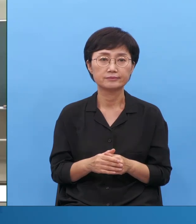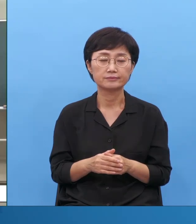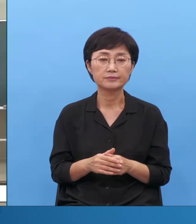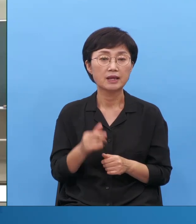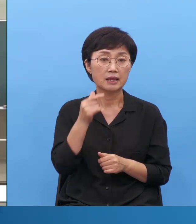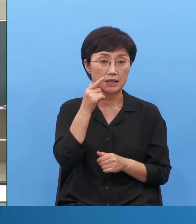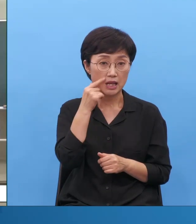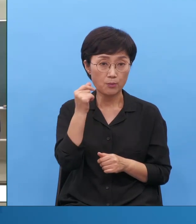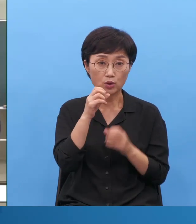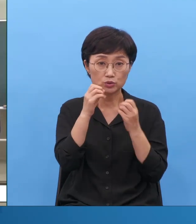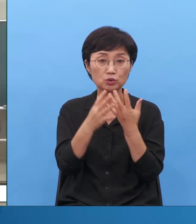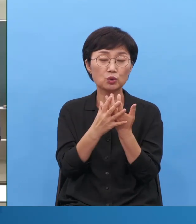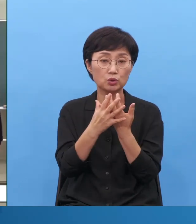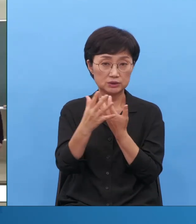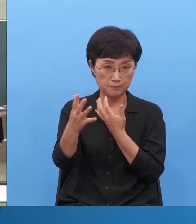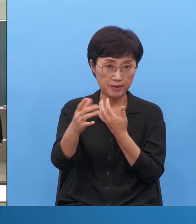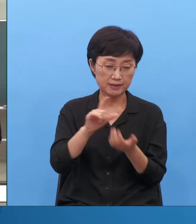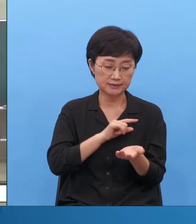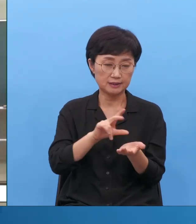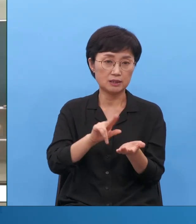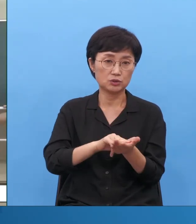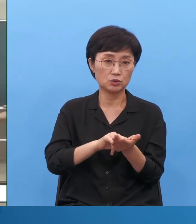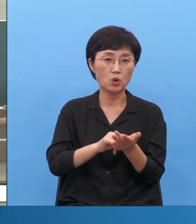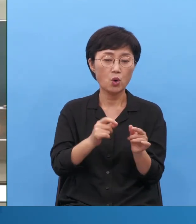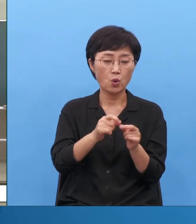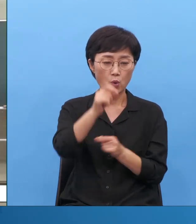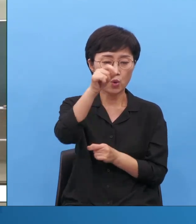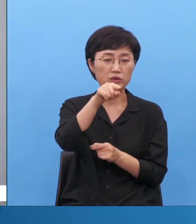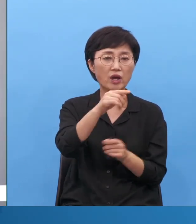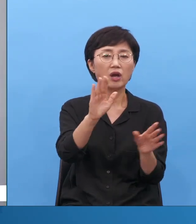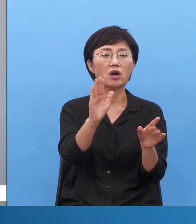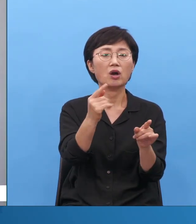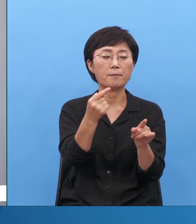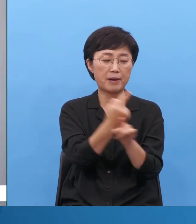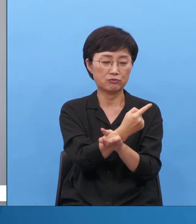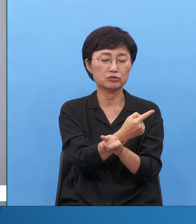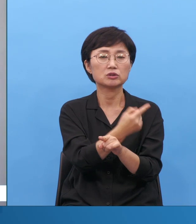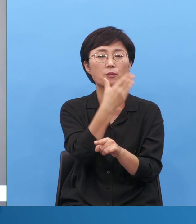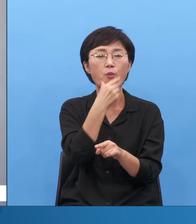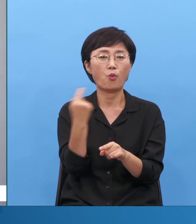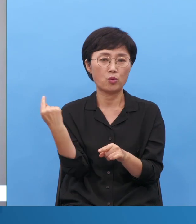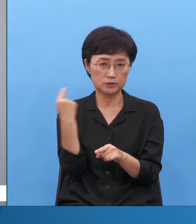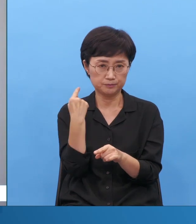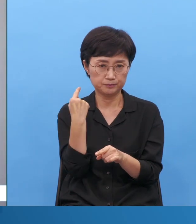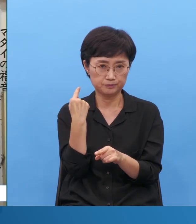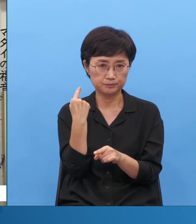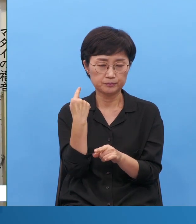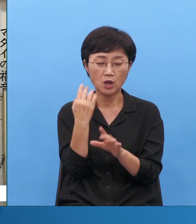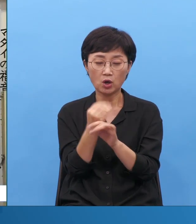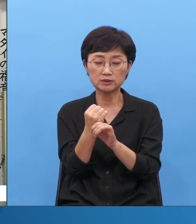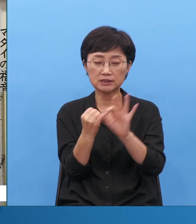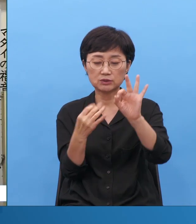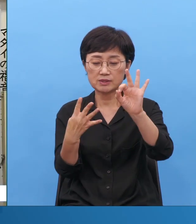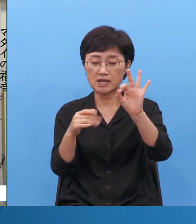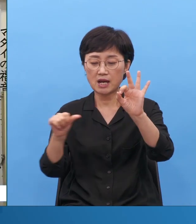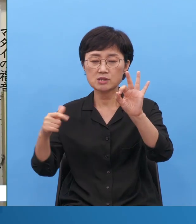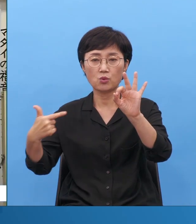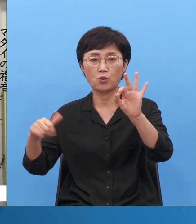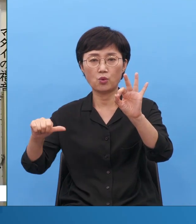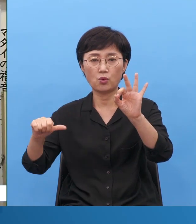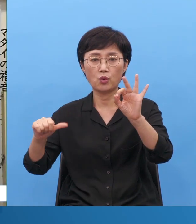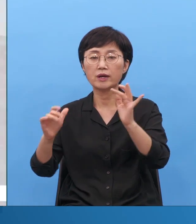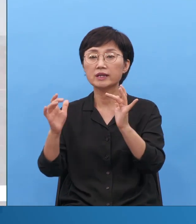일본 전도 집회가 오래된 것을 바꾸는 복음이란 주제로 오는 10월 4일부터 이틀간 온라인으로